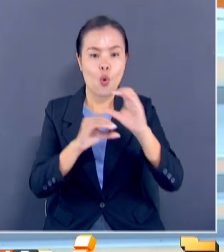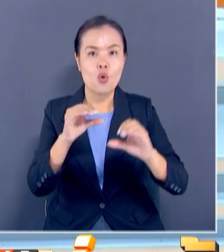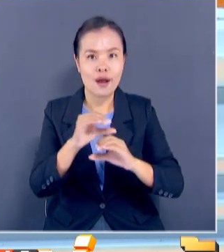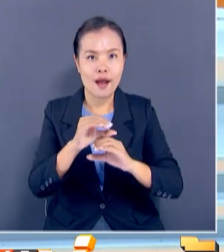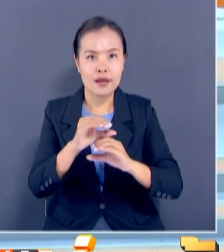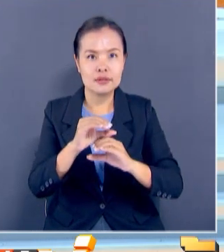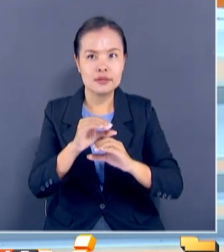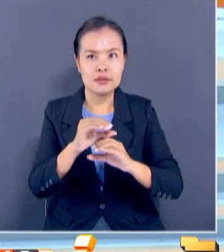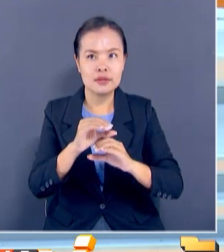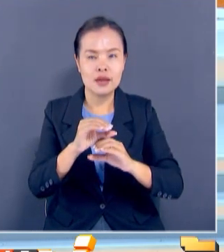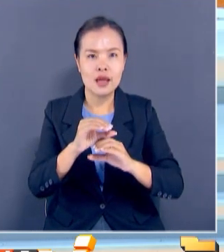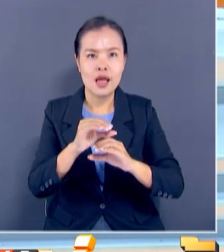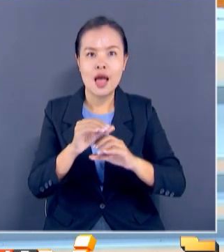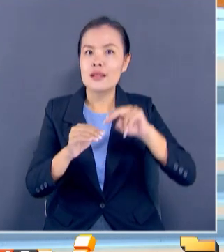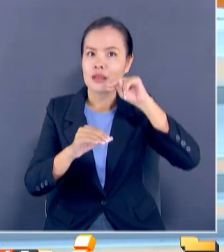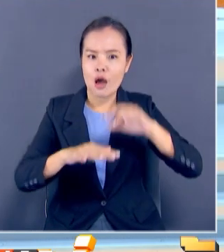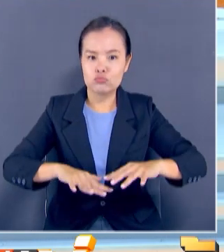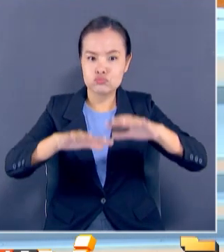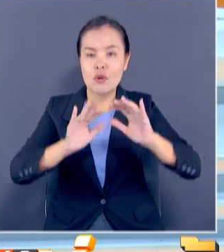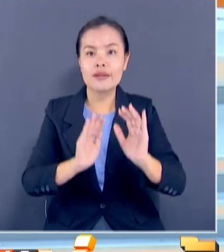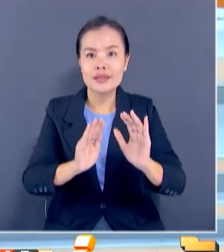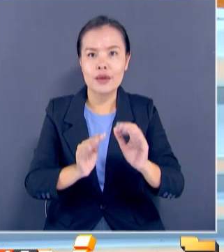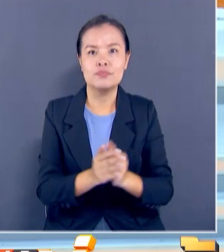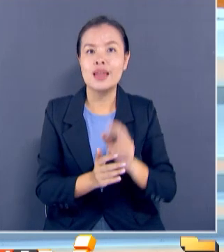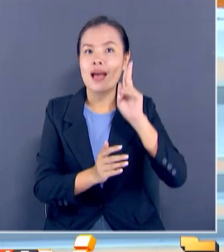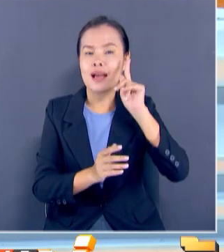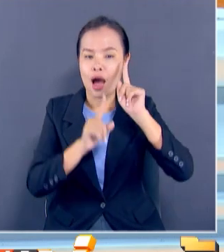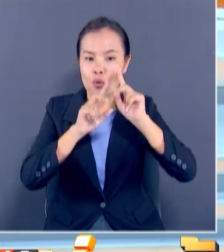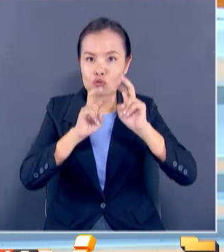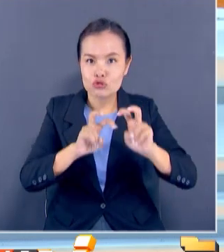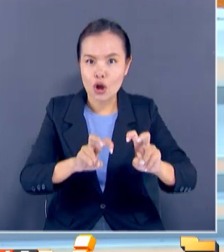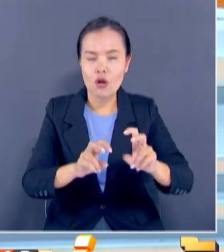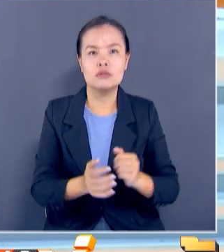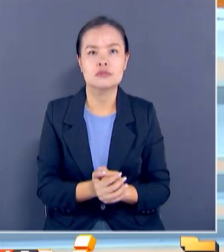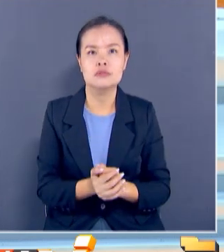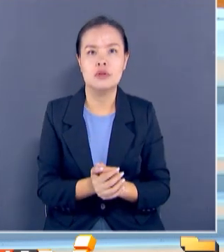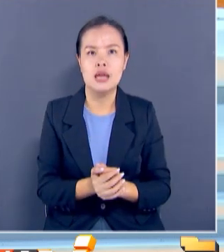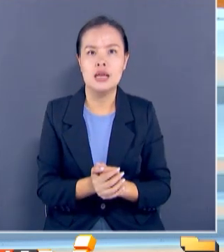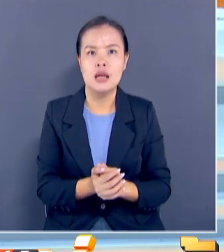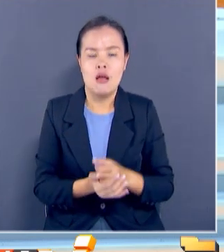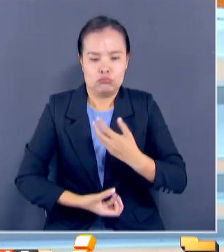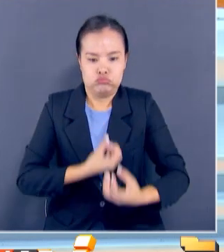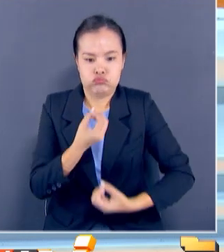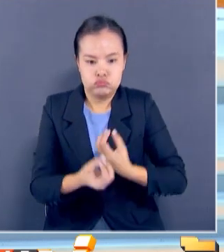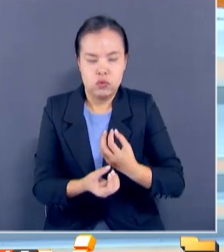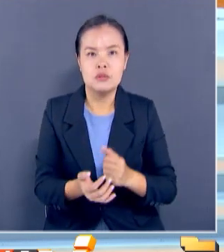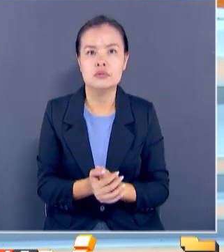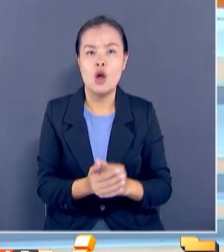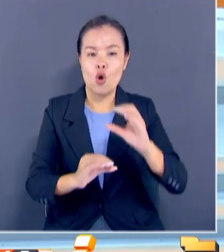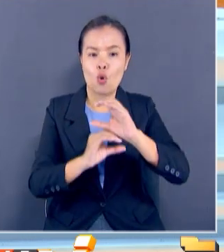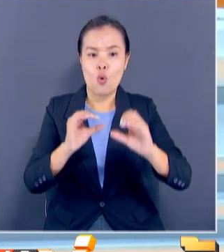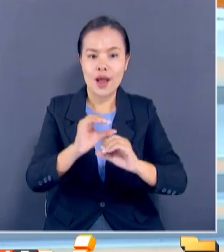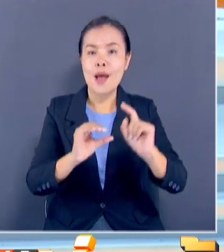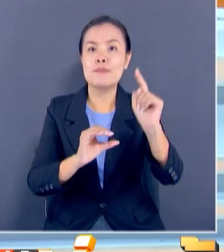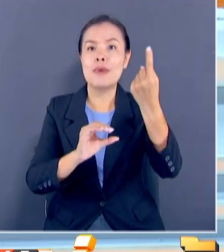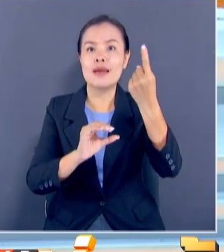โครงการแก่งเสือเต้นฮะเมื่อวานนี้ในรายการโมโนจอข่าวเด่นฮะคุณดำรงพิเดชเองฮะก็มาให้ความเห็นนะบอกว่าการปัดฝุ่นโครง